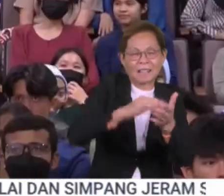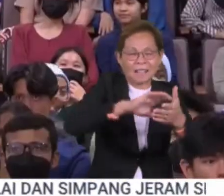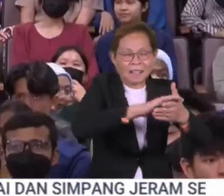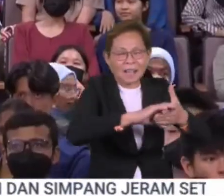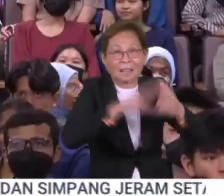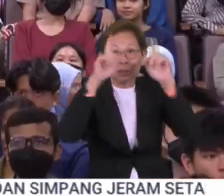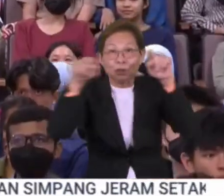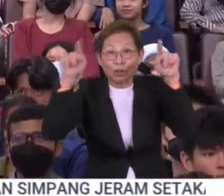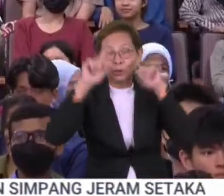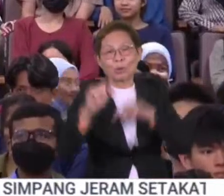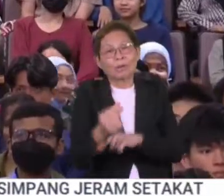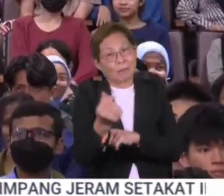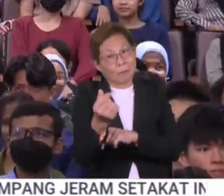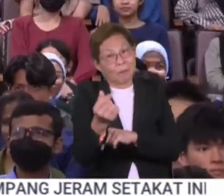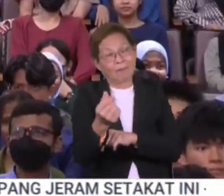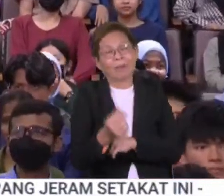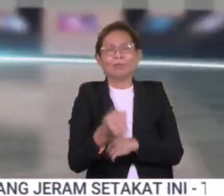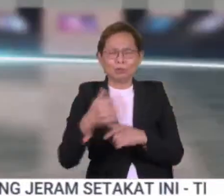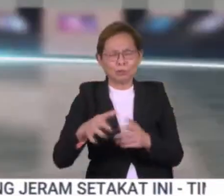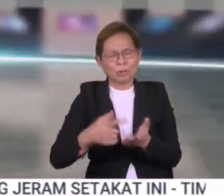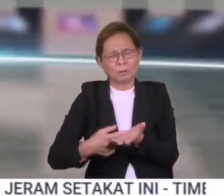Kad Siswa Rahmah.